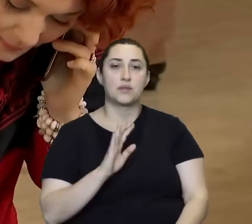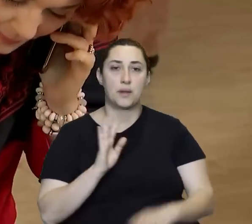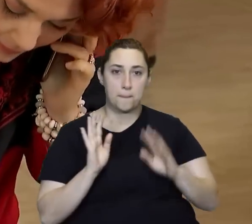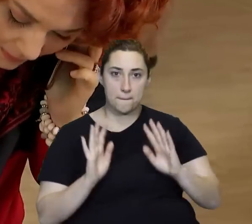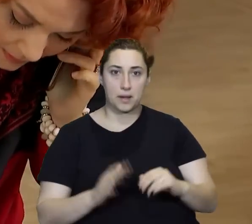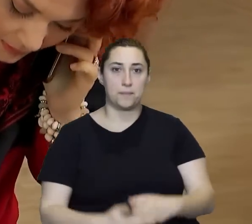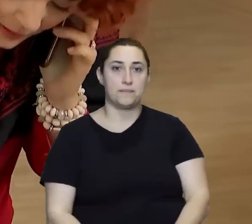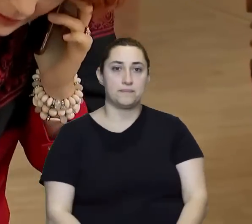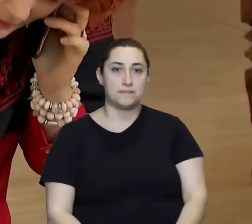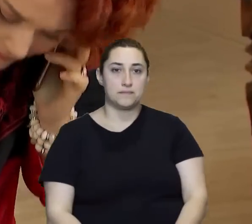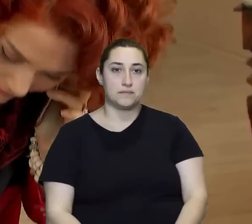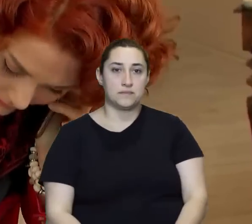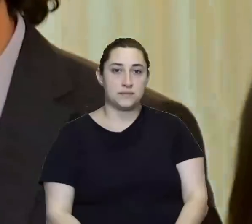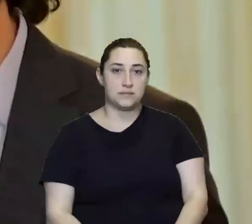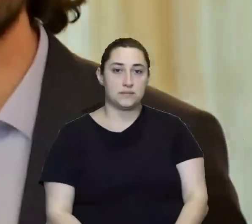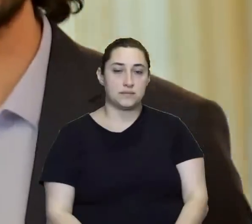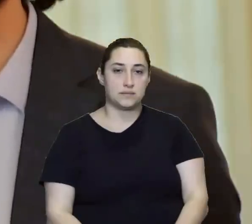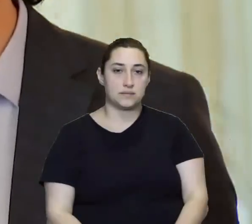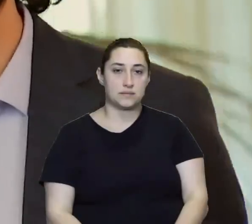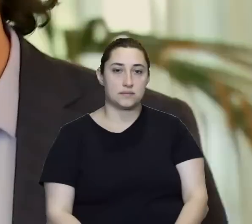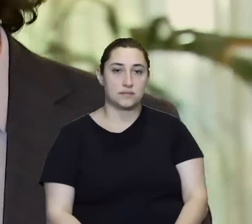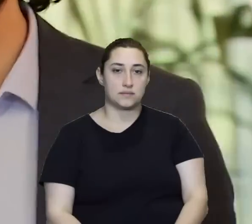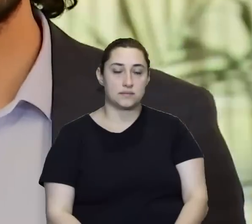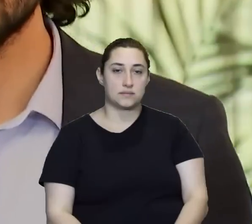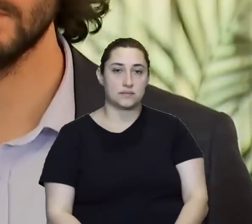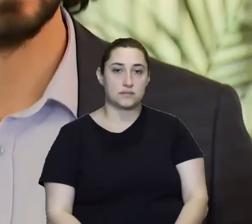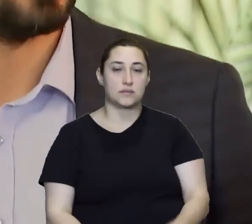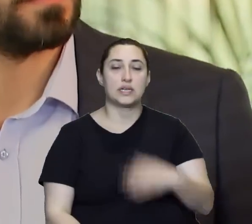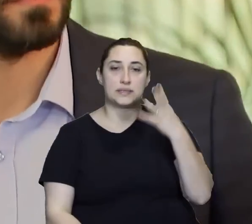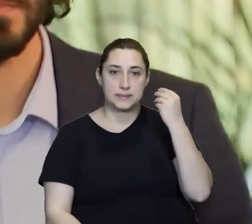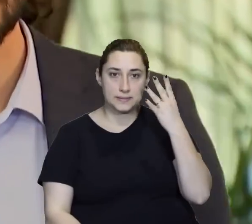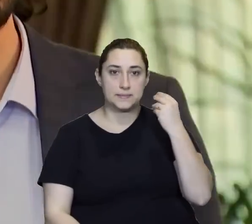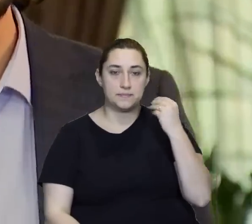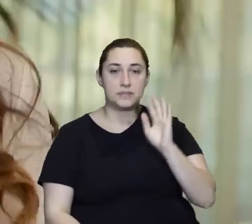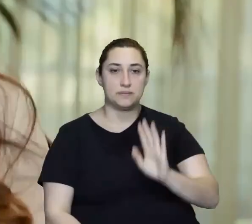Tamam. Nihat'la Ayşe salona girdi. Merakla izleyerek yürüyorlar.